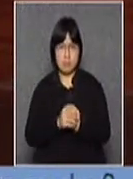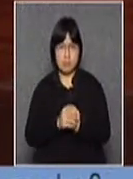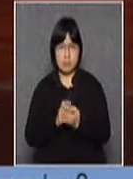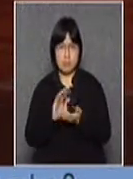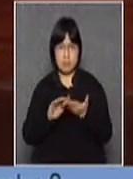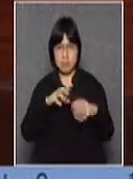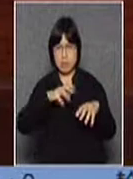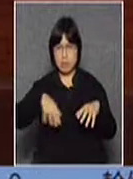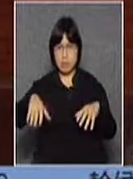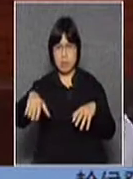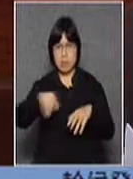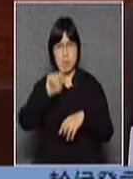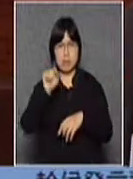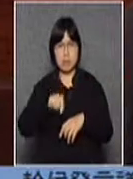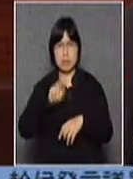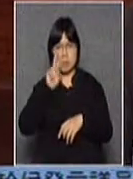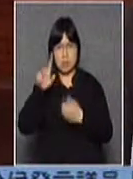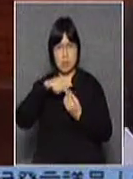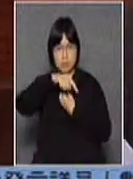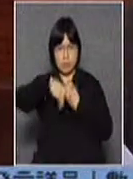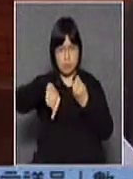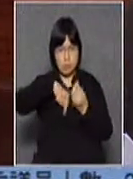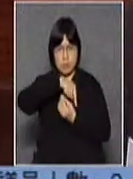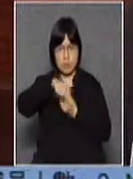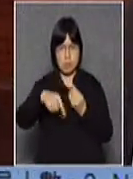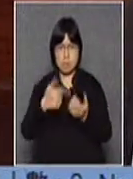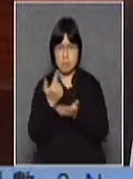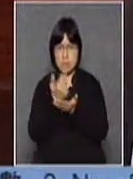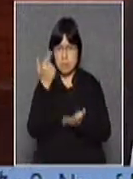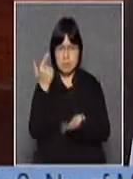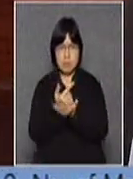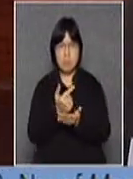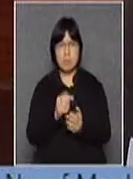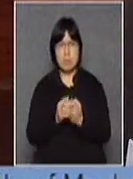的問題，你都要睇翻環境的因素，亦都係極為重要啊嘛。